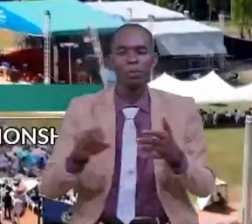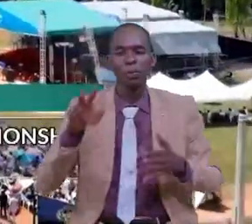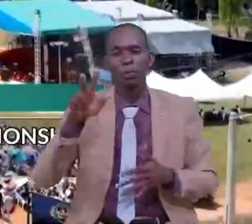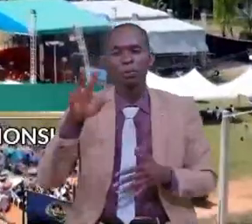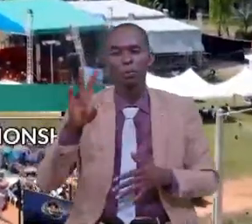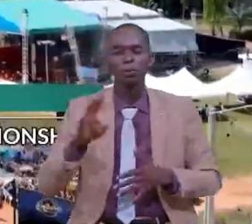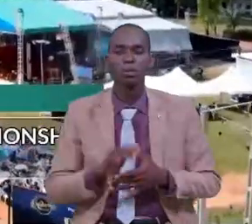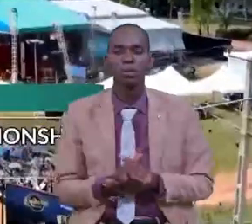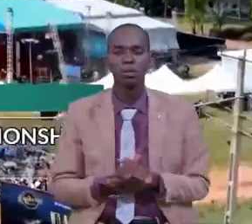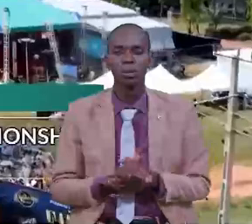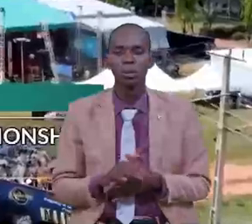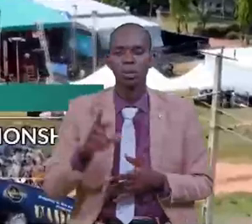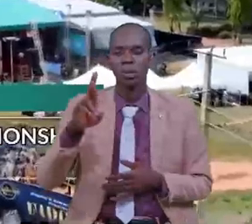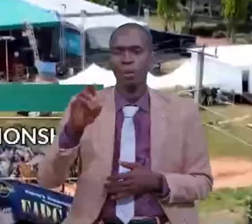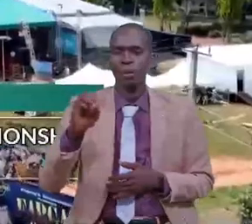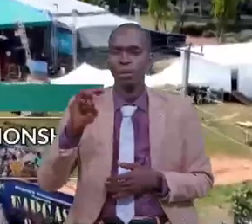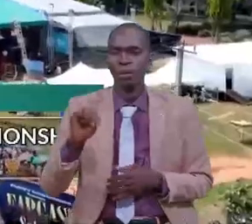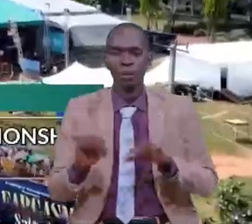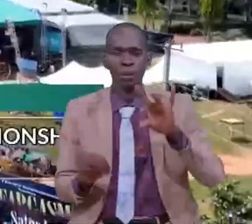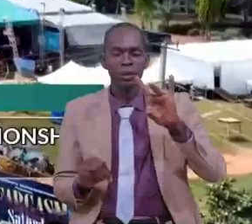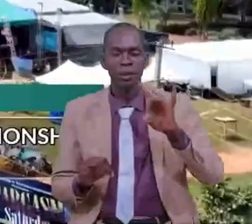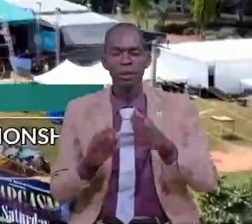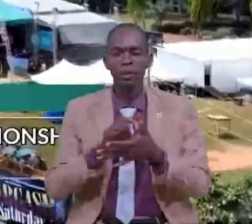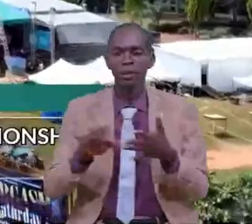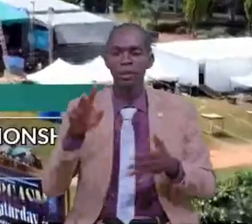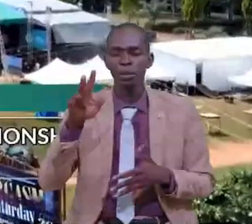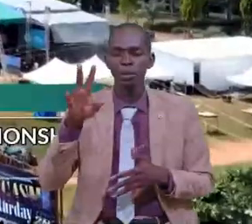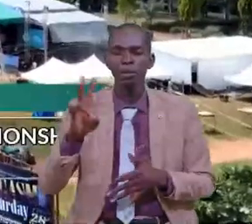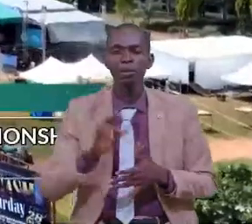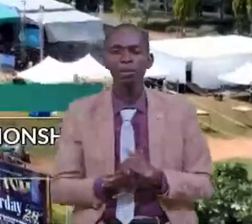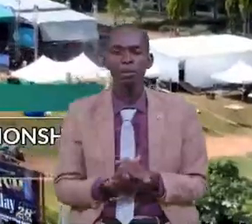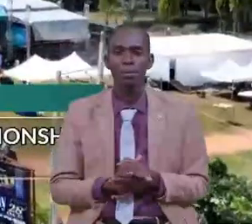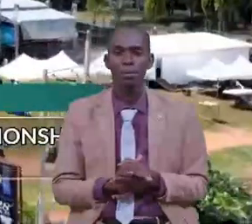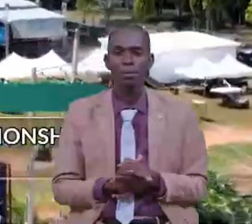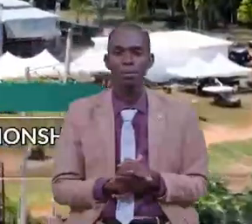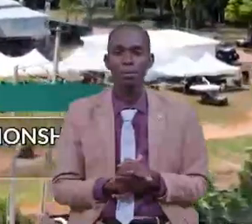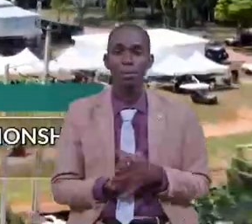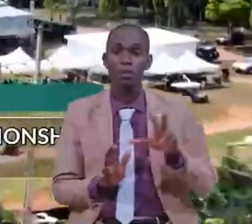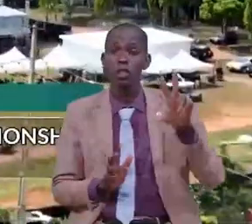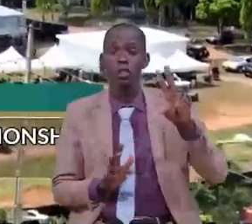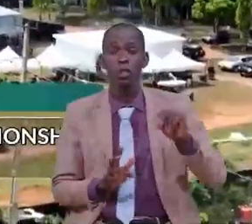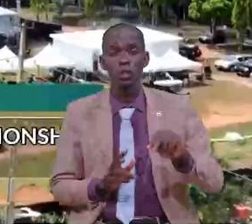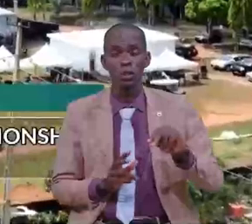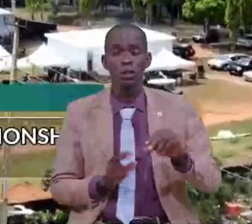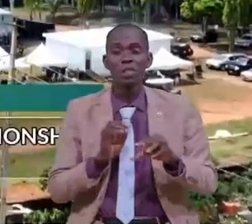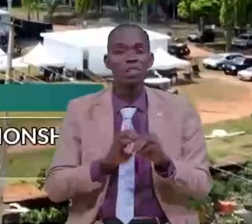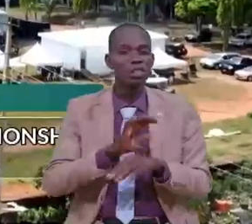verset 37. Romains au chapitre 8, verset 37.